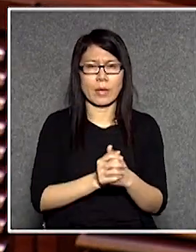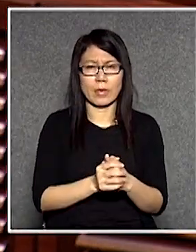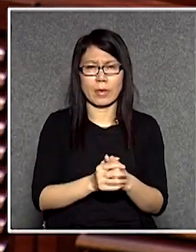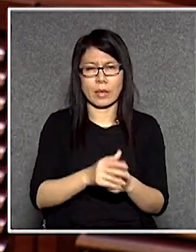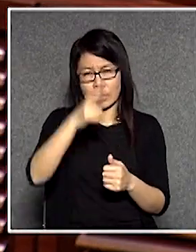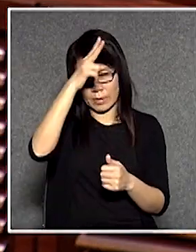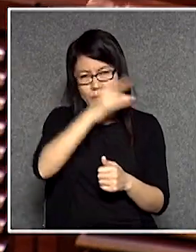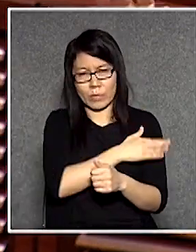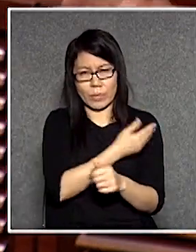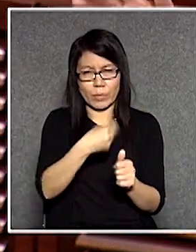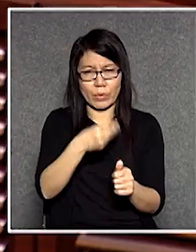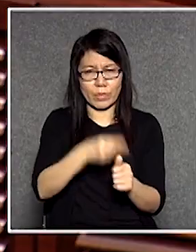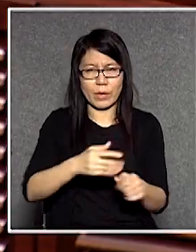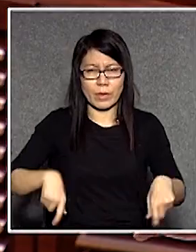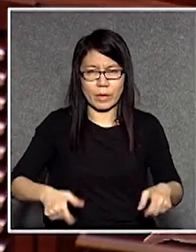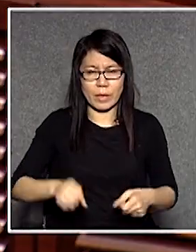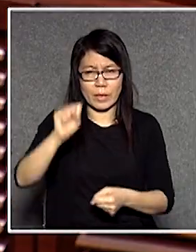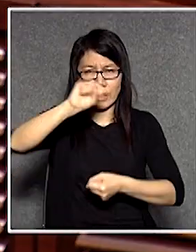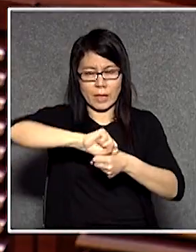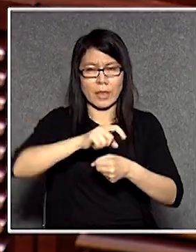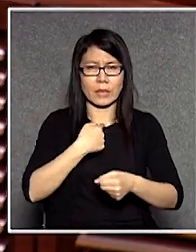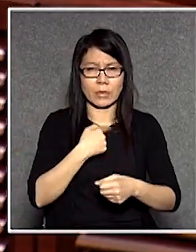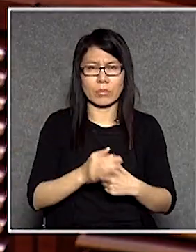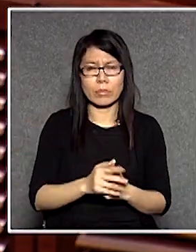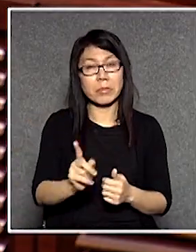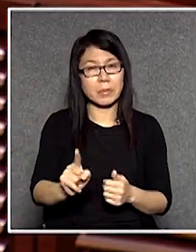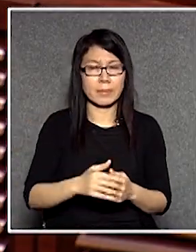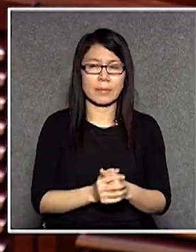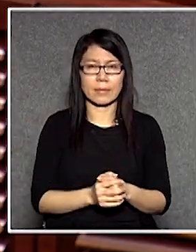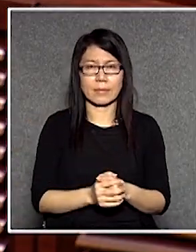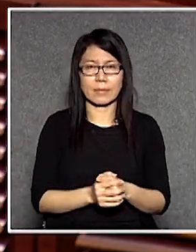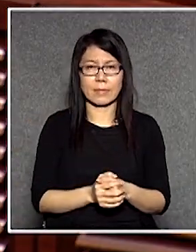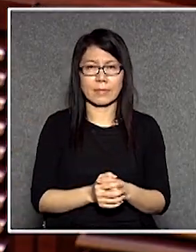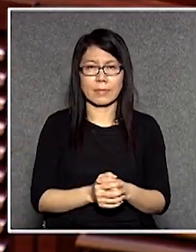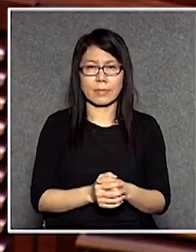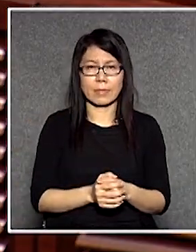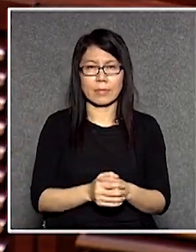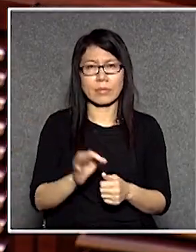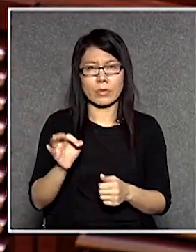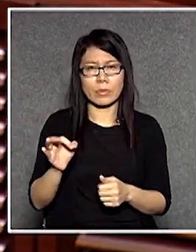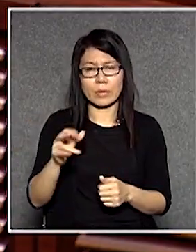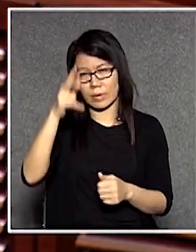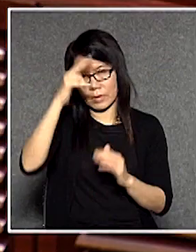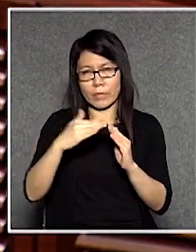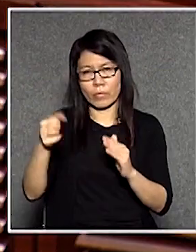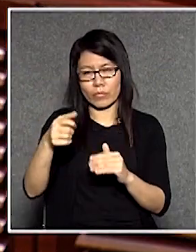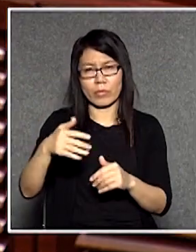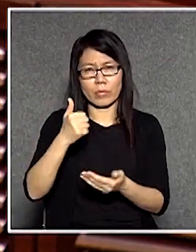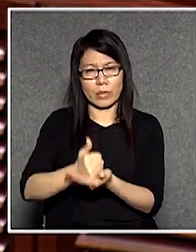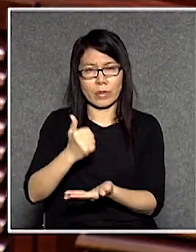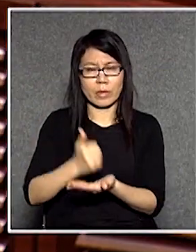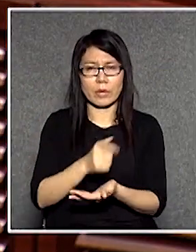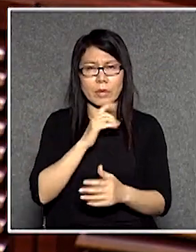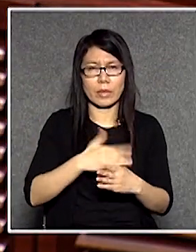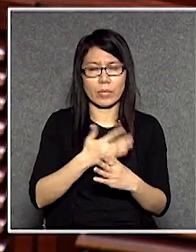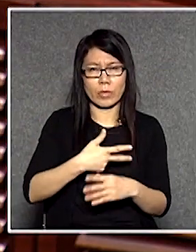培训开支应该是增加的。为什么呢？啊，好好，局长在这里。其实因为